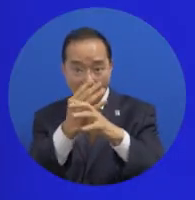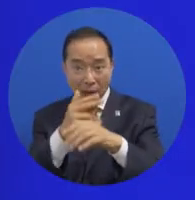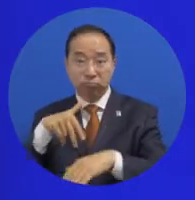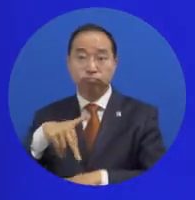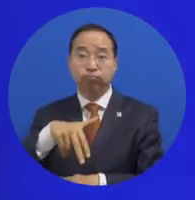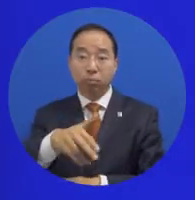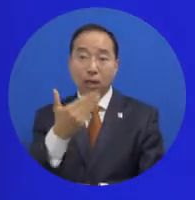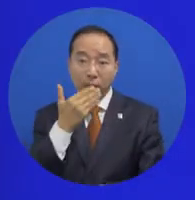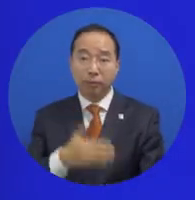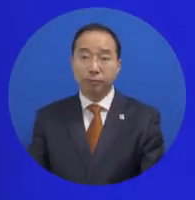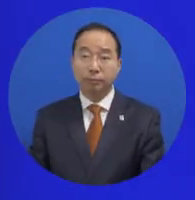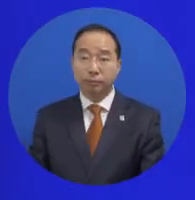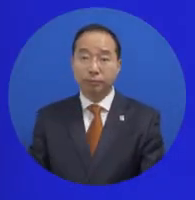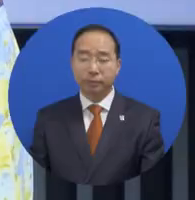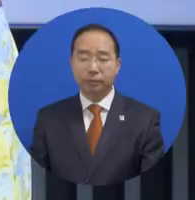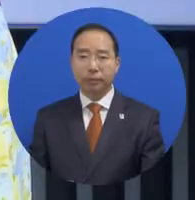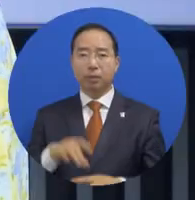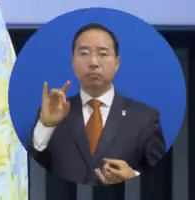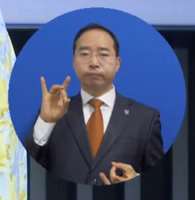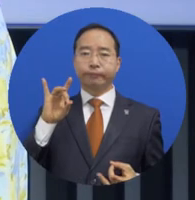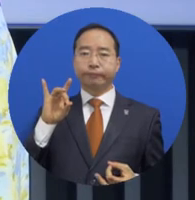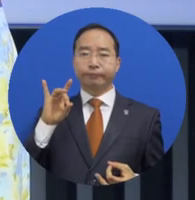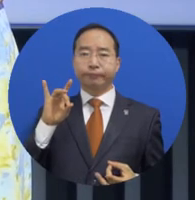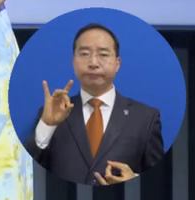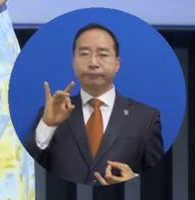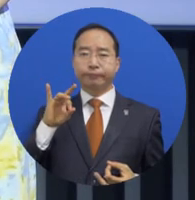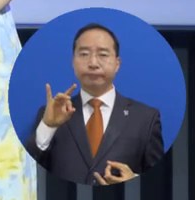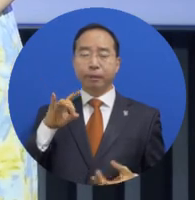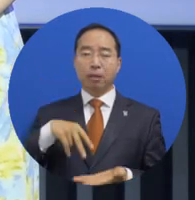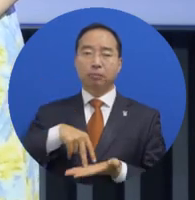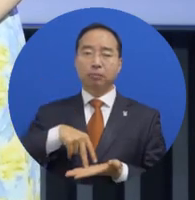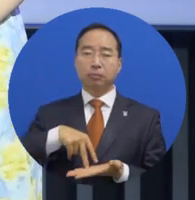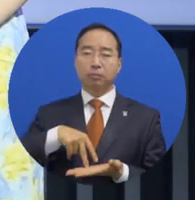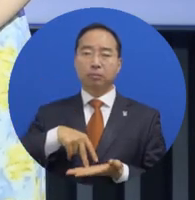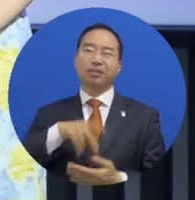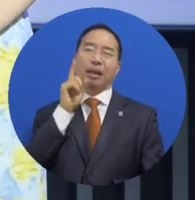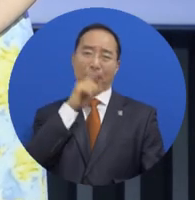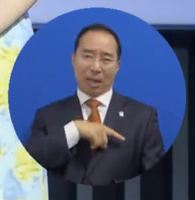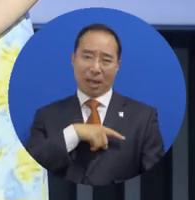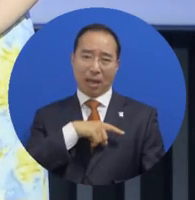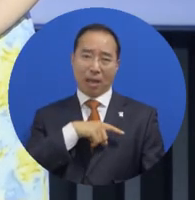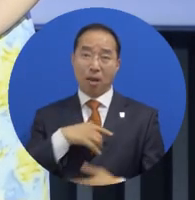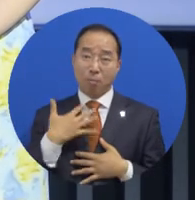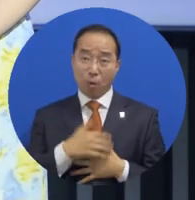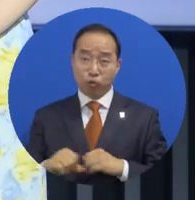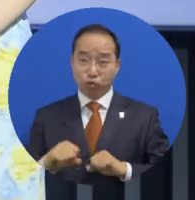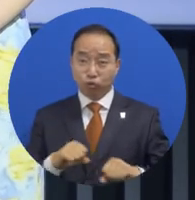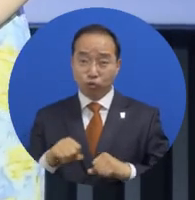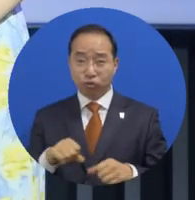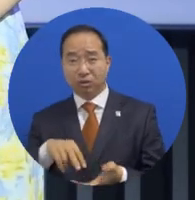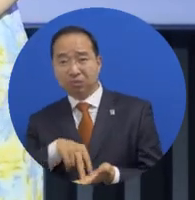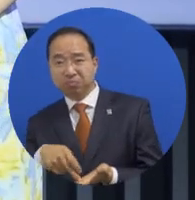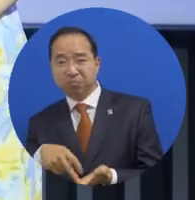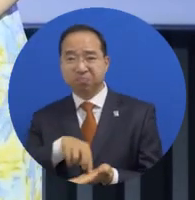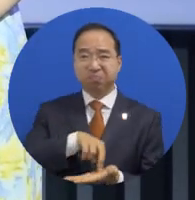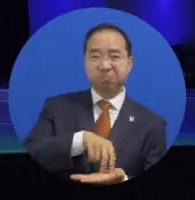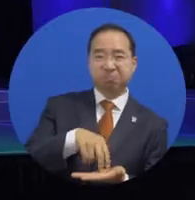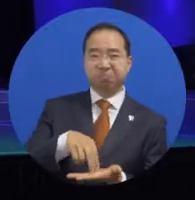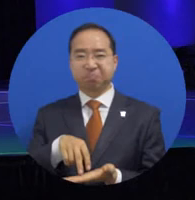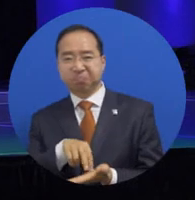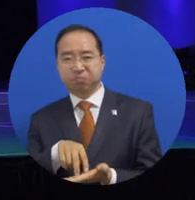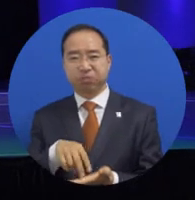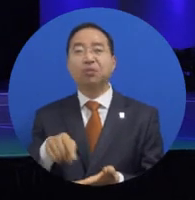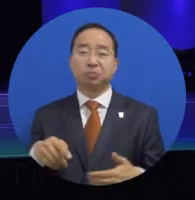엘리베이터 그래서 이렇게 가만히 서 있는 게 제일 나쁜 것 같아요. 그래서 저는 서 있지 않고 계속 끊임없이 몸을 이렇게 움직여주는 거.